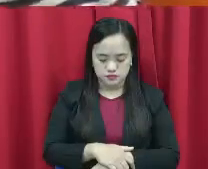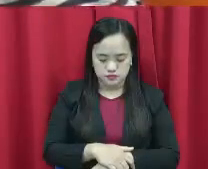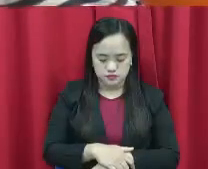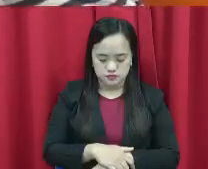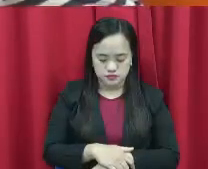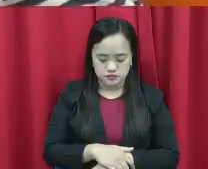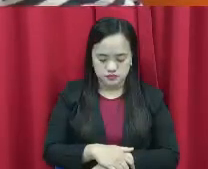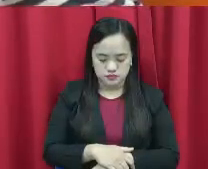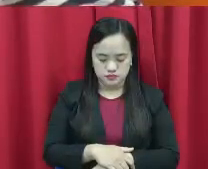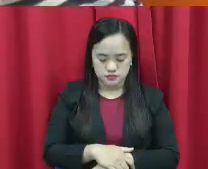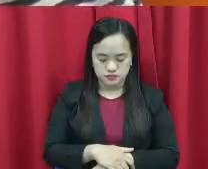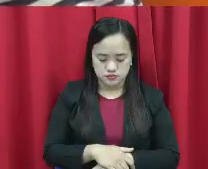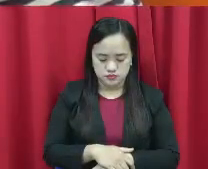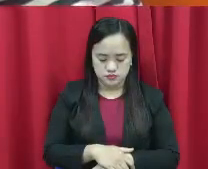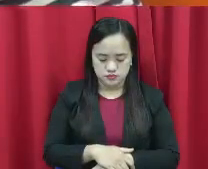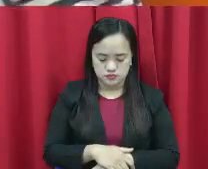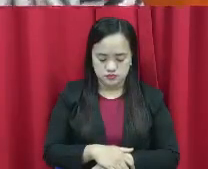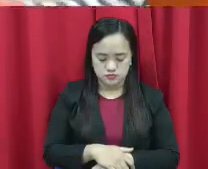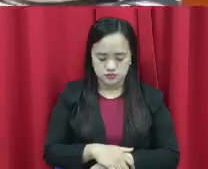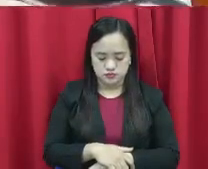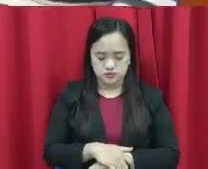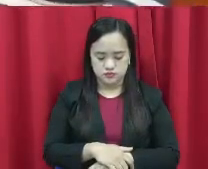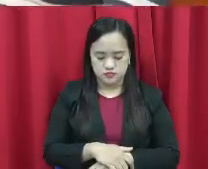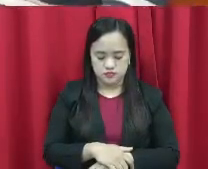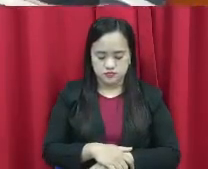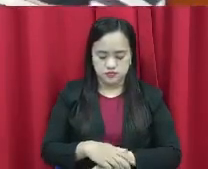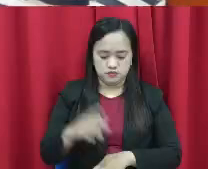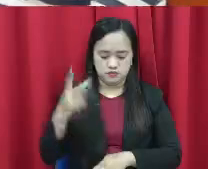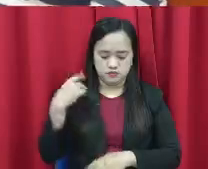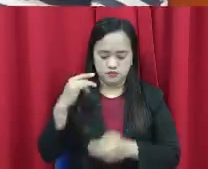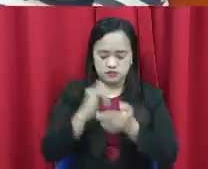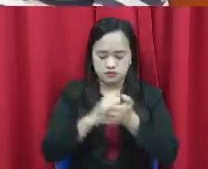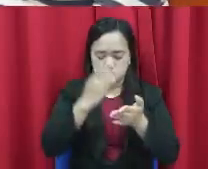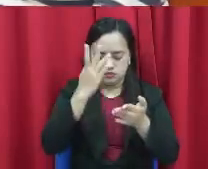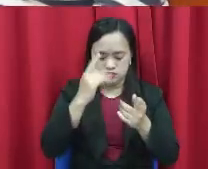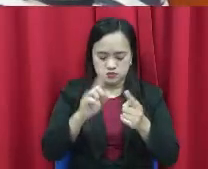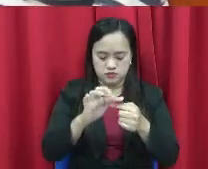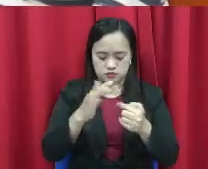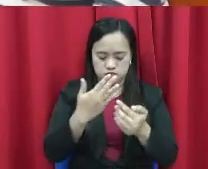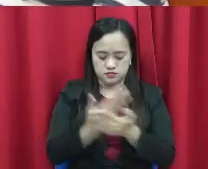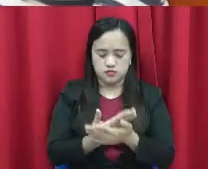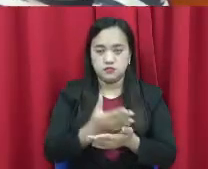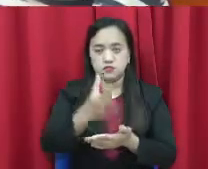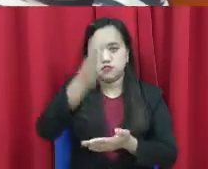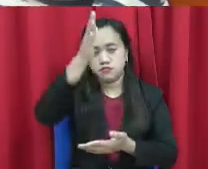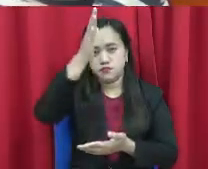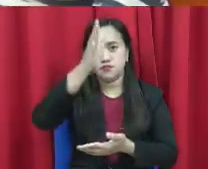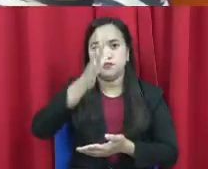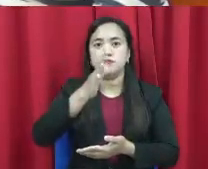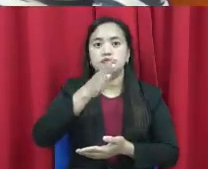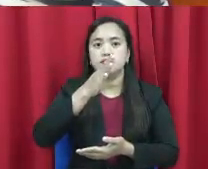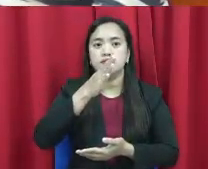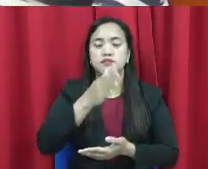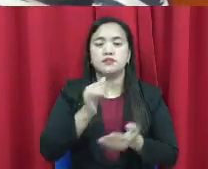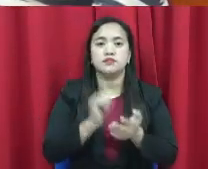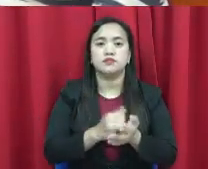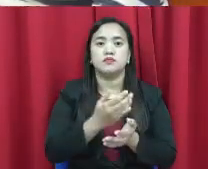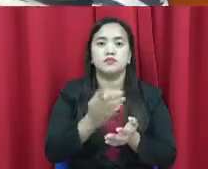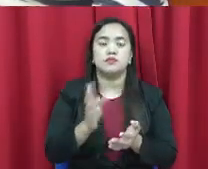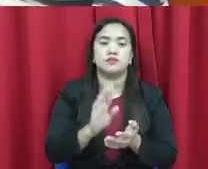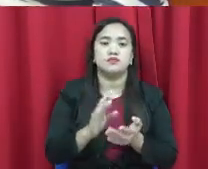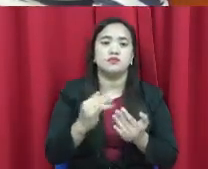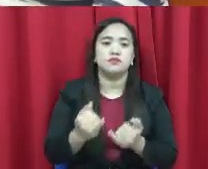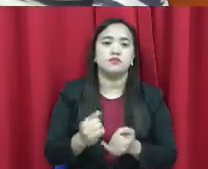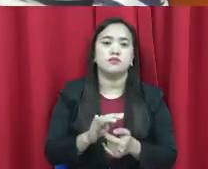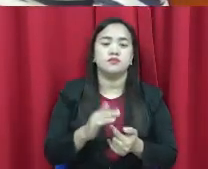dapat po natin makita mga kapatid kaya sa mga mothers mga Wives po diyaan kayo ang makakapag testify